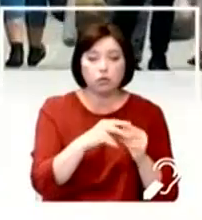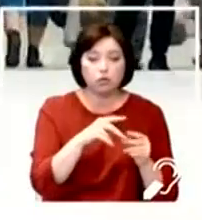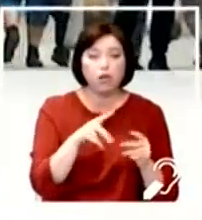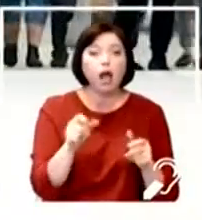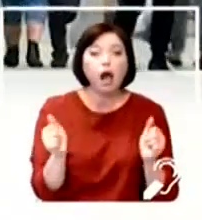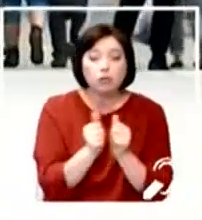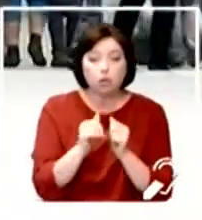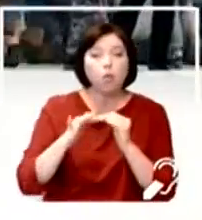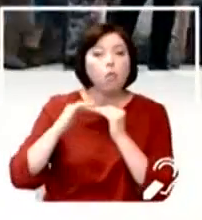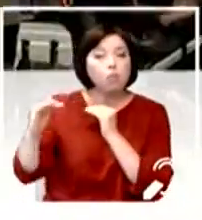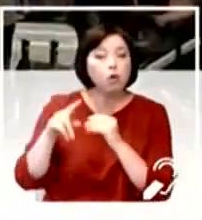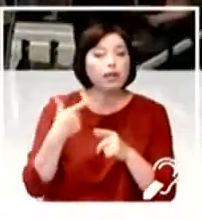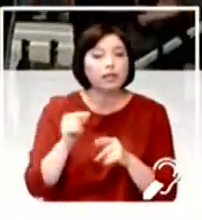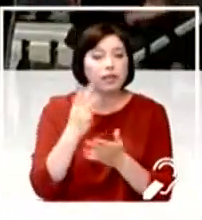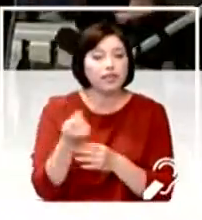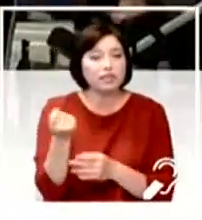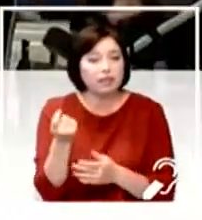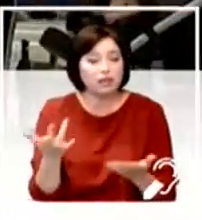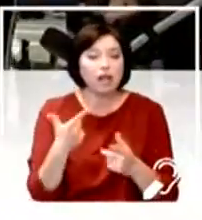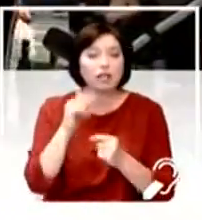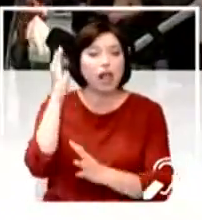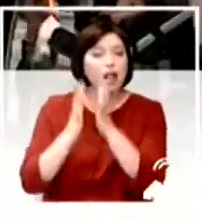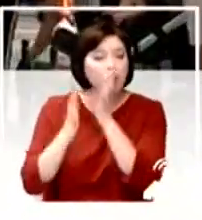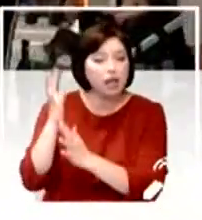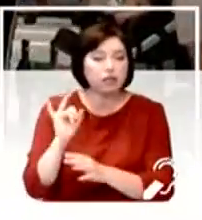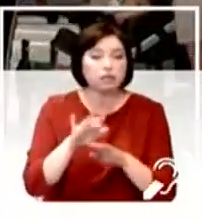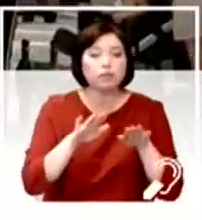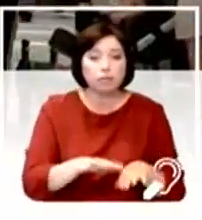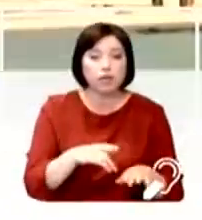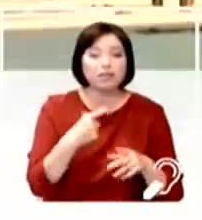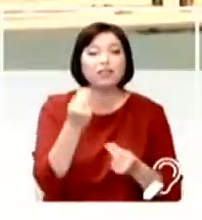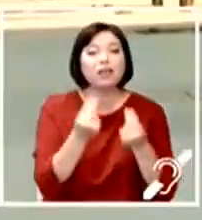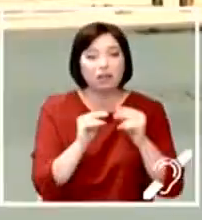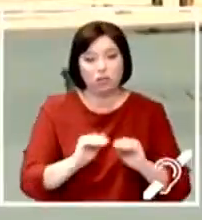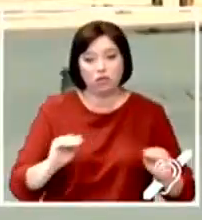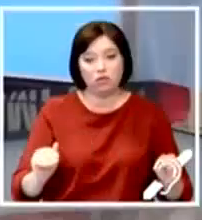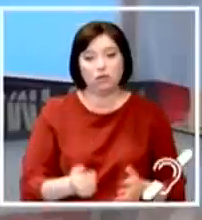preajma lanurilor cu cereale, spațiilor forestiere și locurilor de agrement.